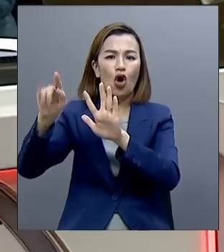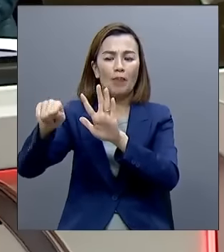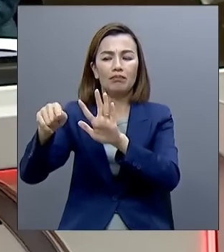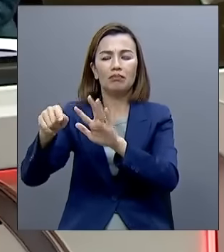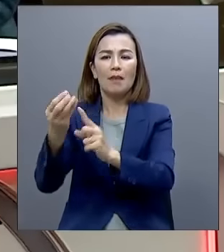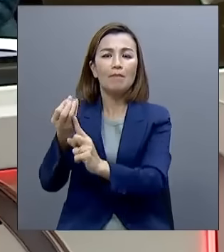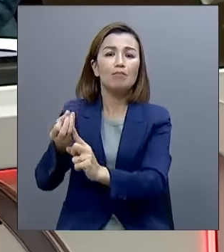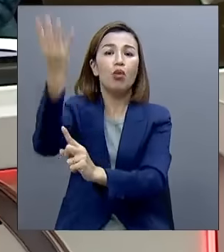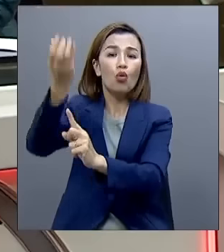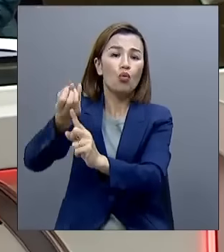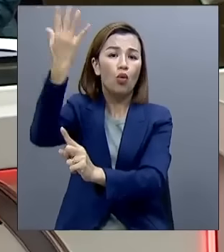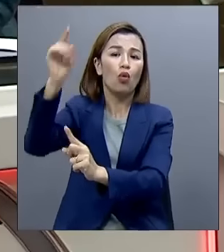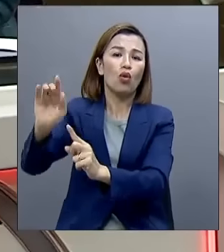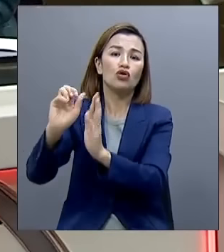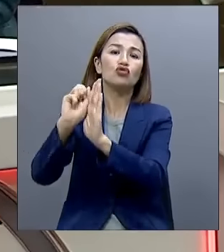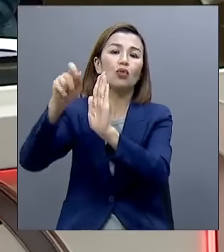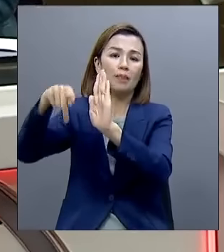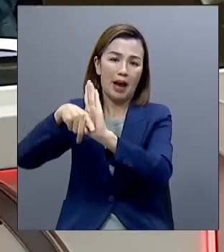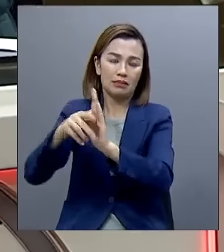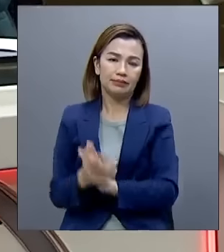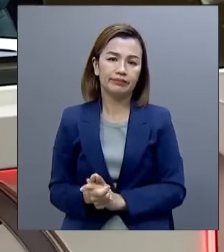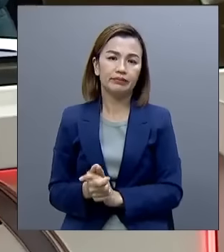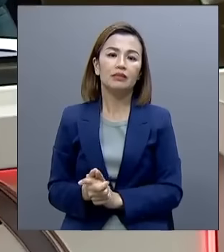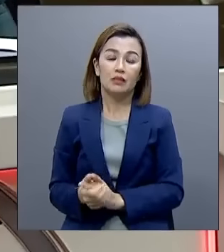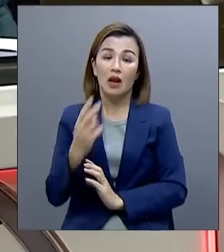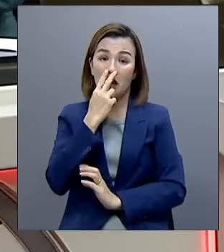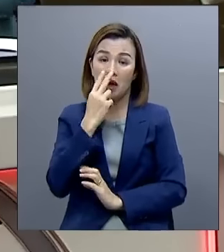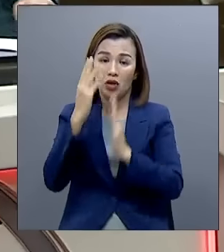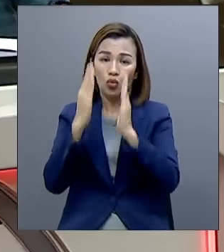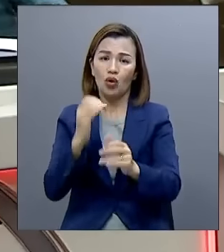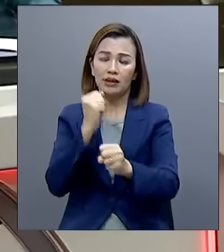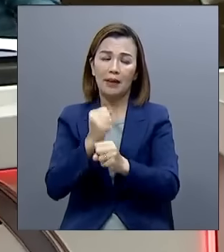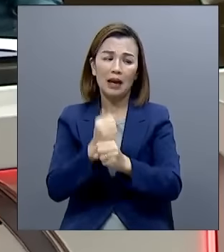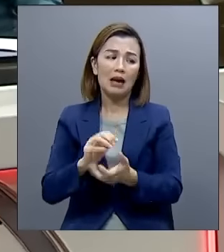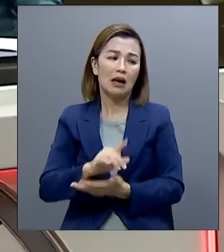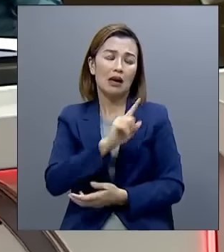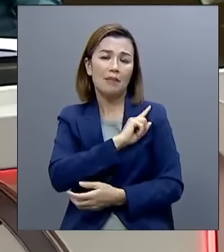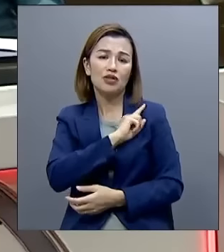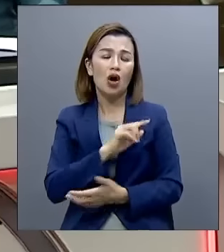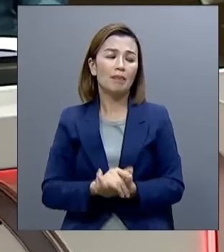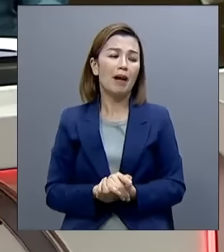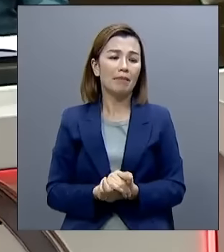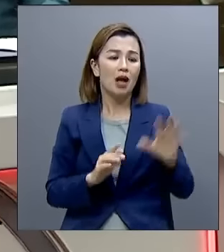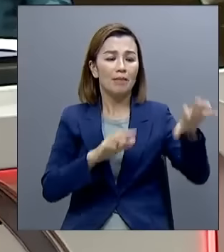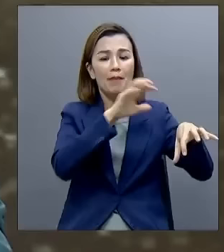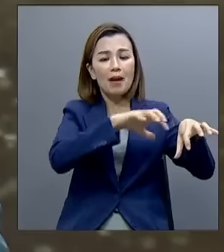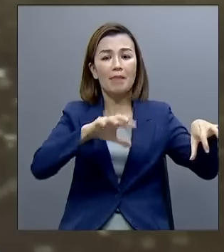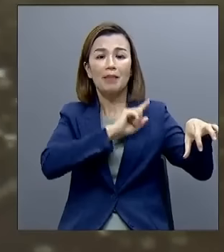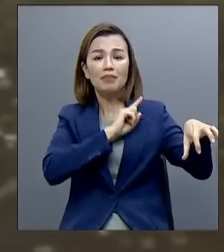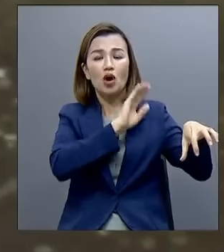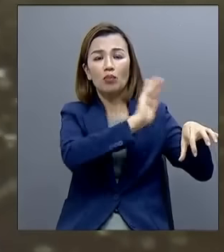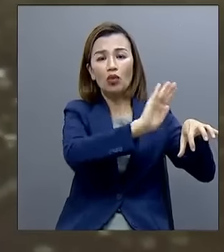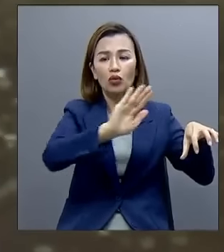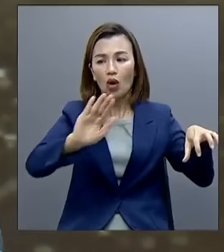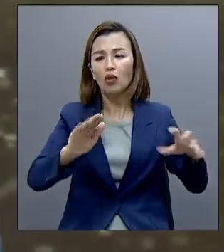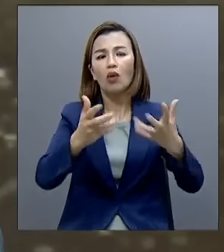นี่ก็เป็นอีกครั้งค่ะที่แสดงให้เห็นถึงการแยกส่วนดูแลของหน่วยงานต่างๆมันกลายเป็นช่องโหว่ให้เกิดโศกนาฏกรรมรองนายกรัฐมนตรีส